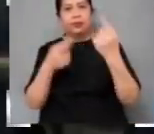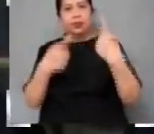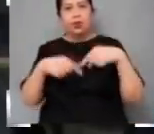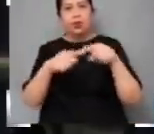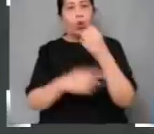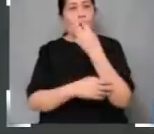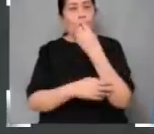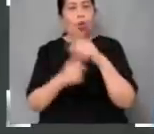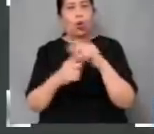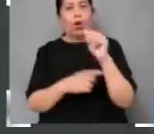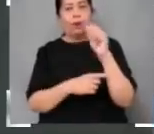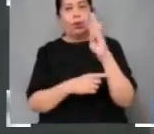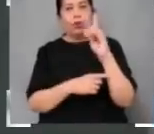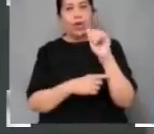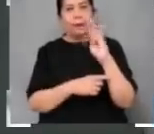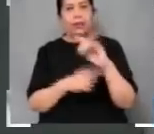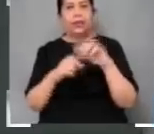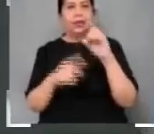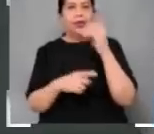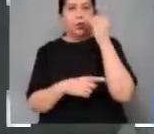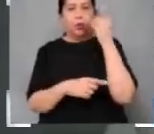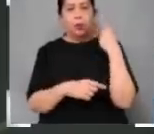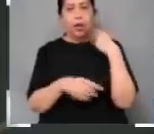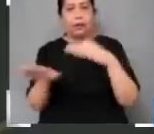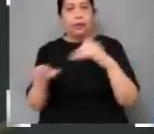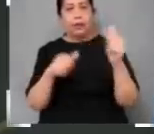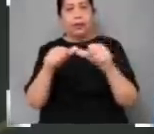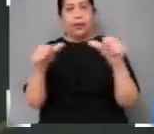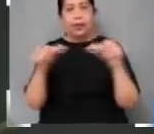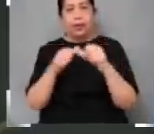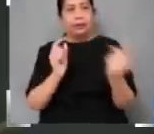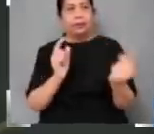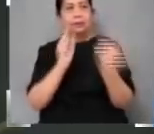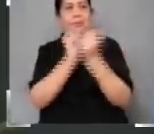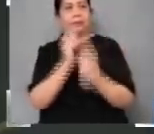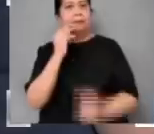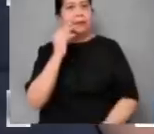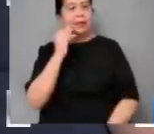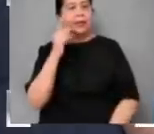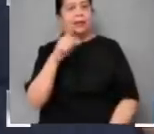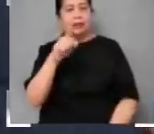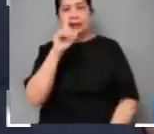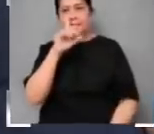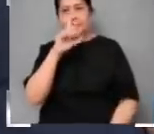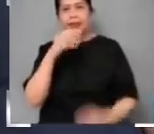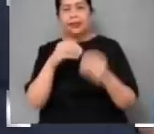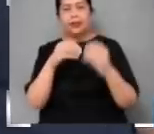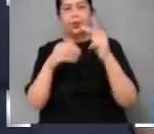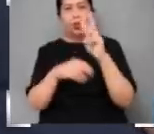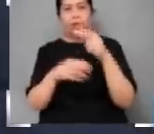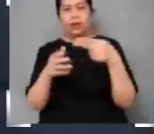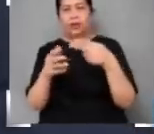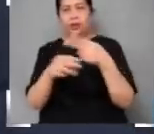Dhabi at Dubai. Sa departure area, nakilala namin si Baylin na isang domestic helper sa Kuwait. Bagaman sanay nang di